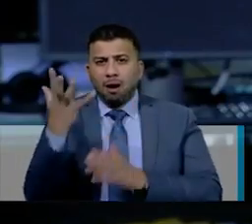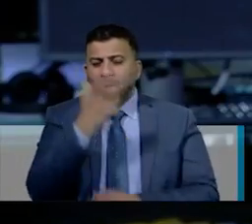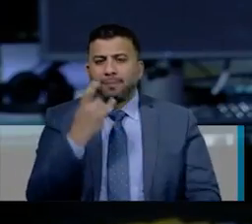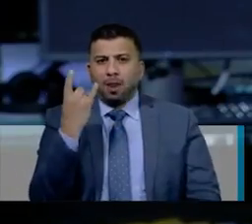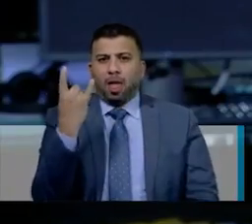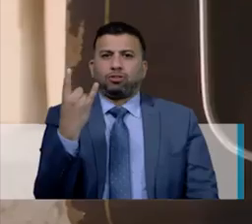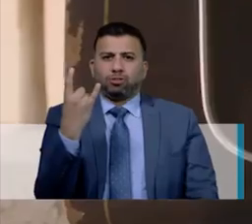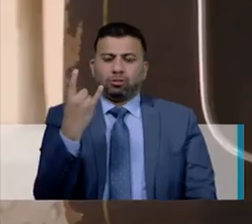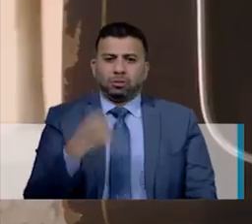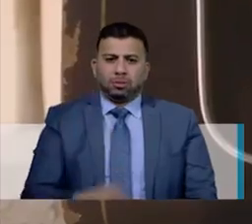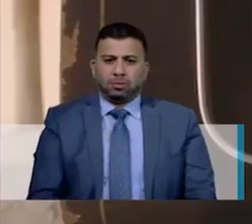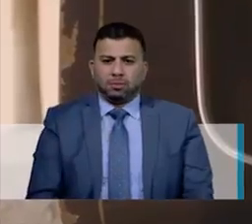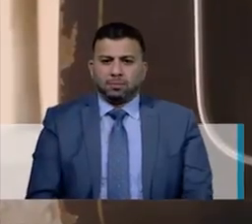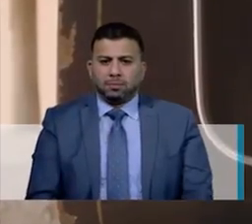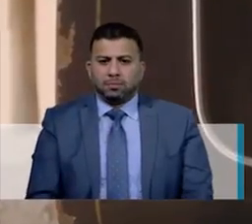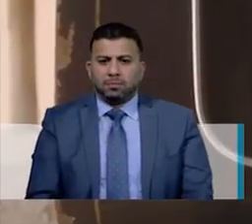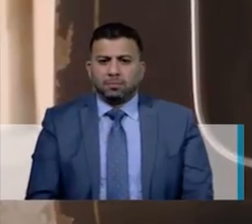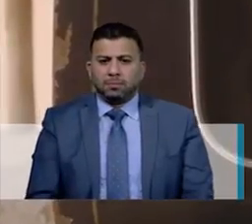العاشر.